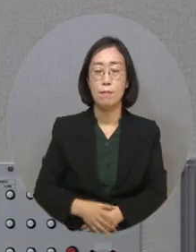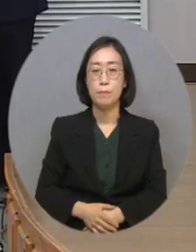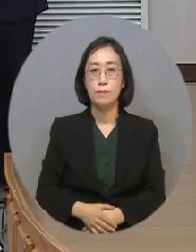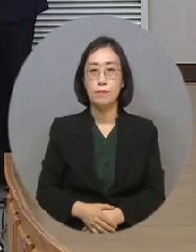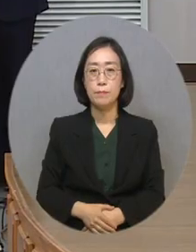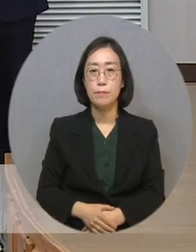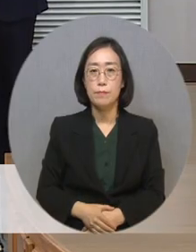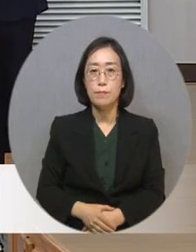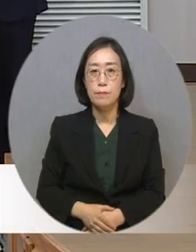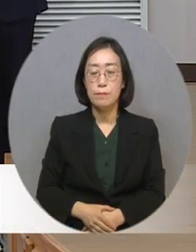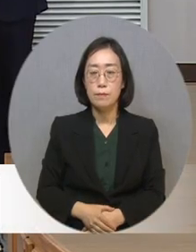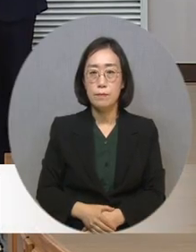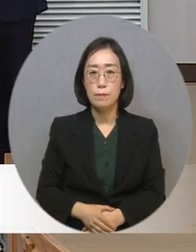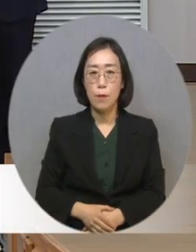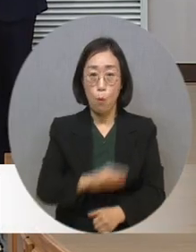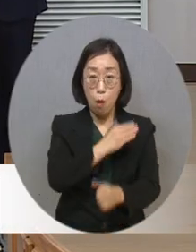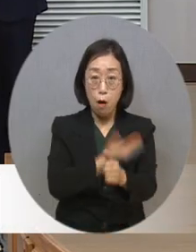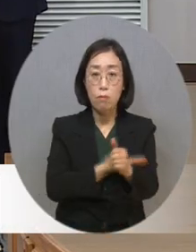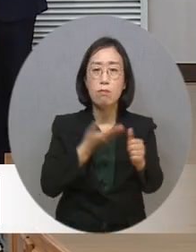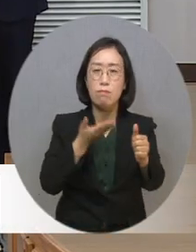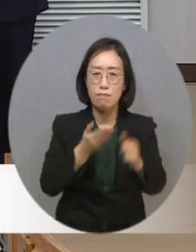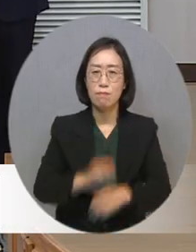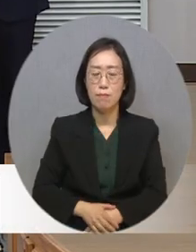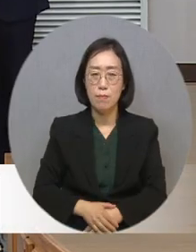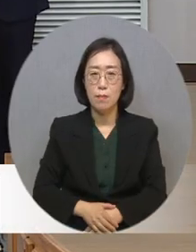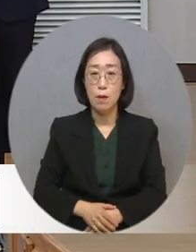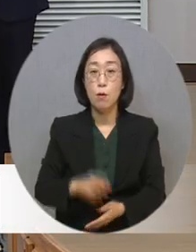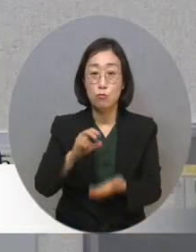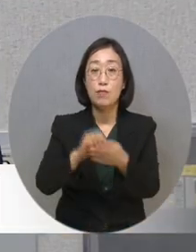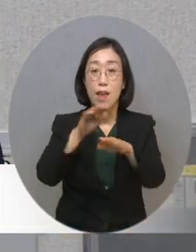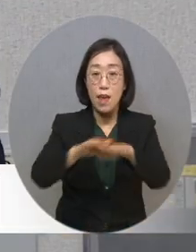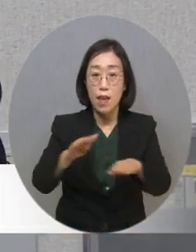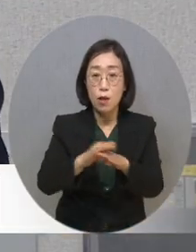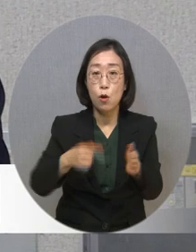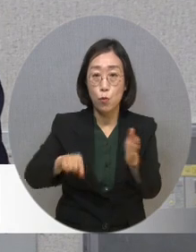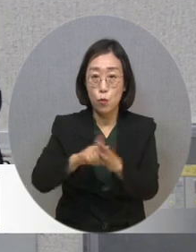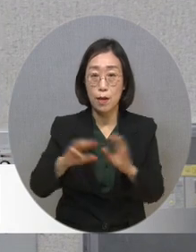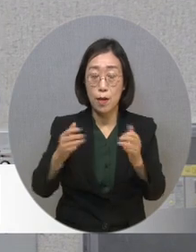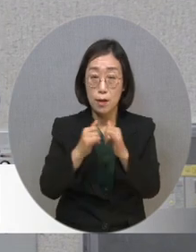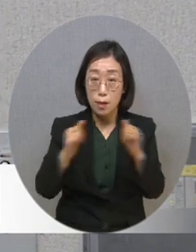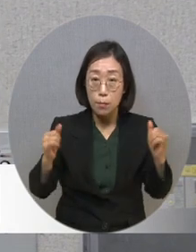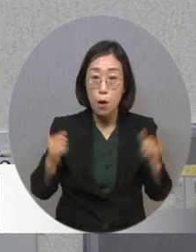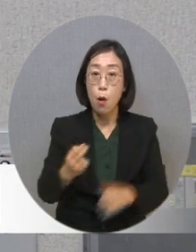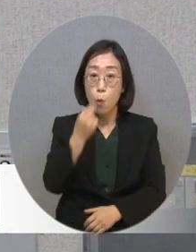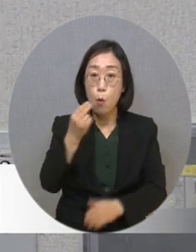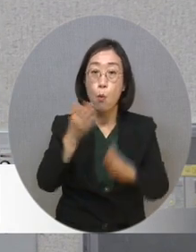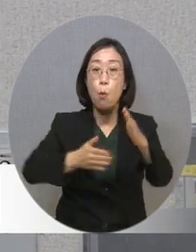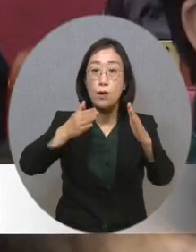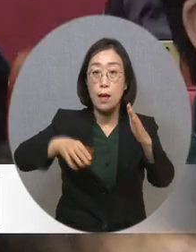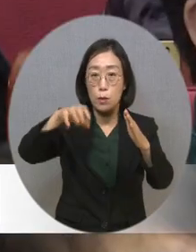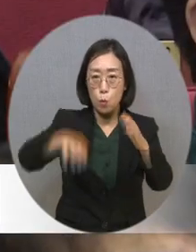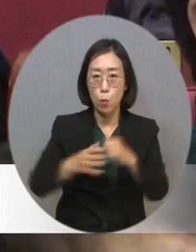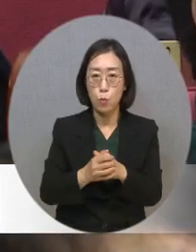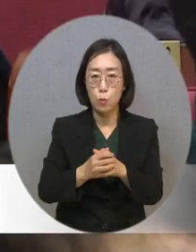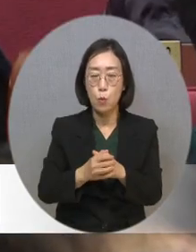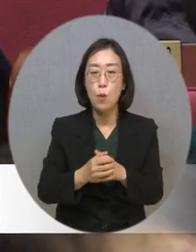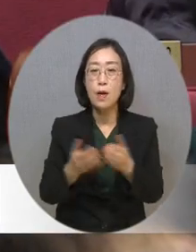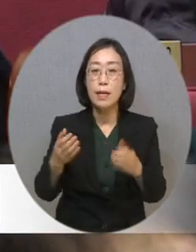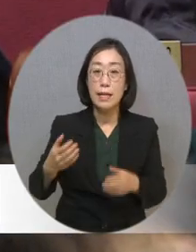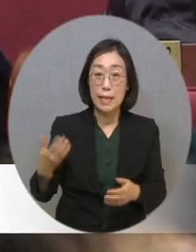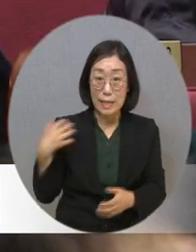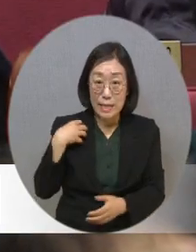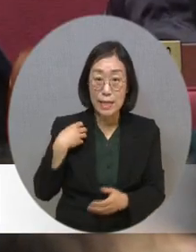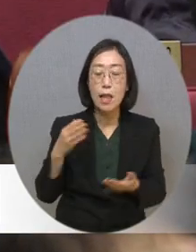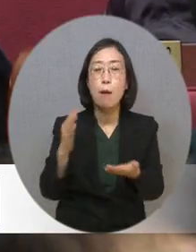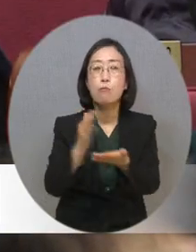말입니까 권태 회장은 이어 이에 대한 대책으로 국민건강 보험공단 보험자 업무기능 분리